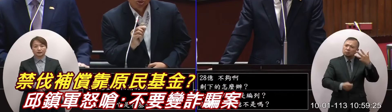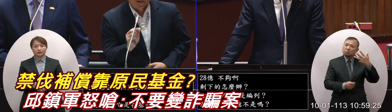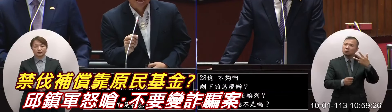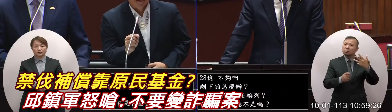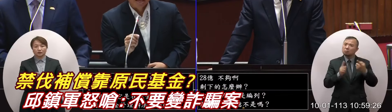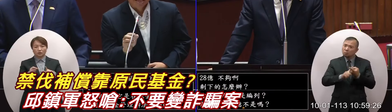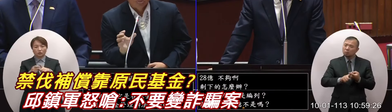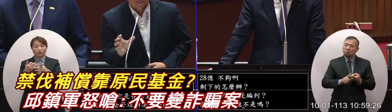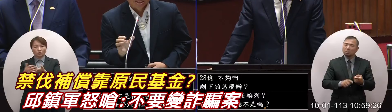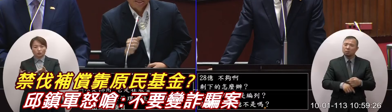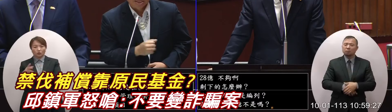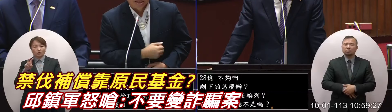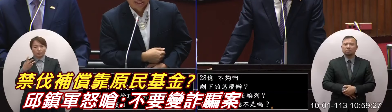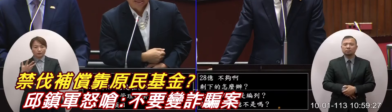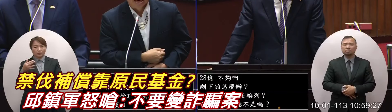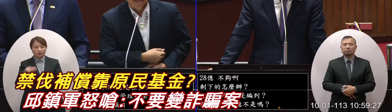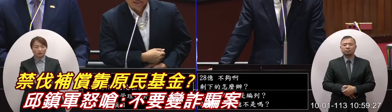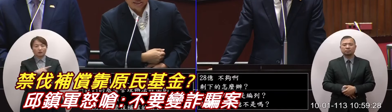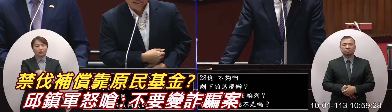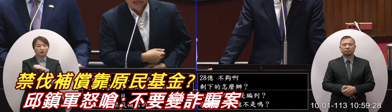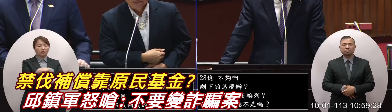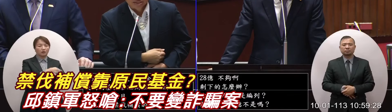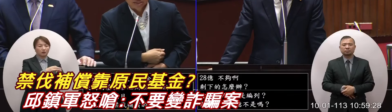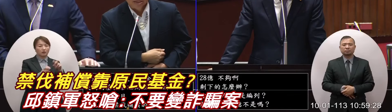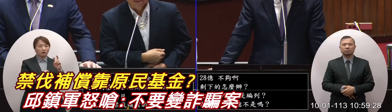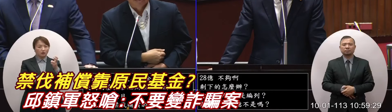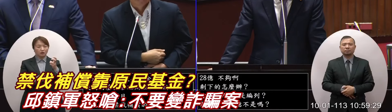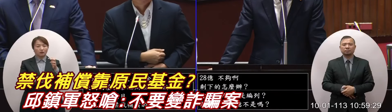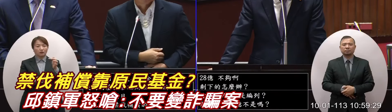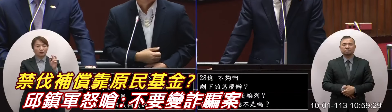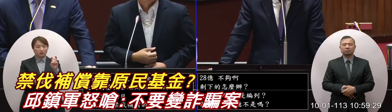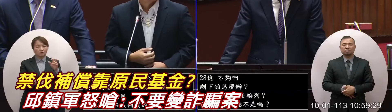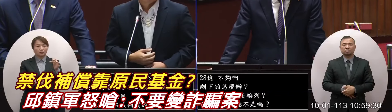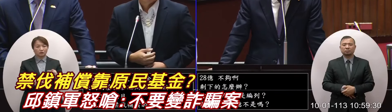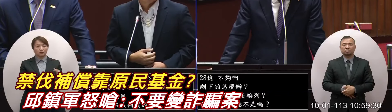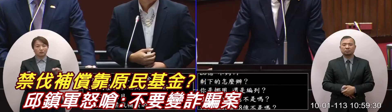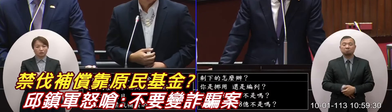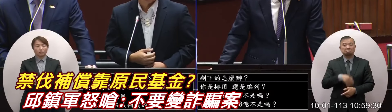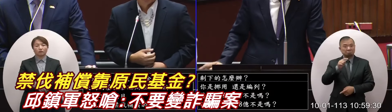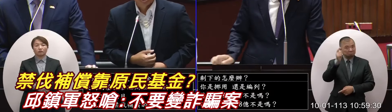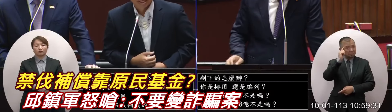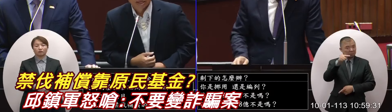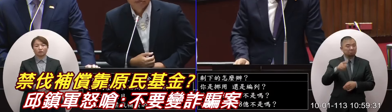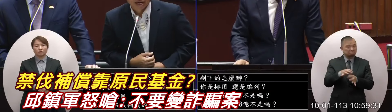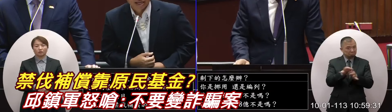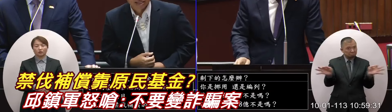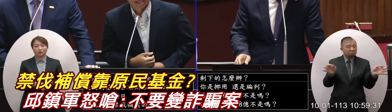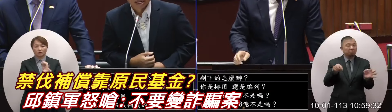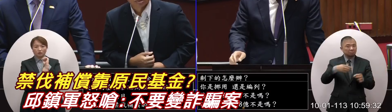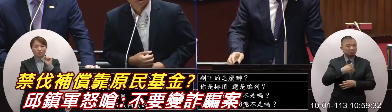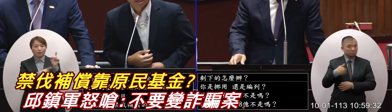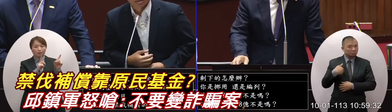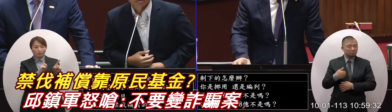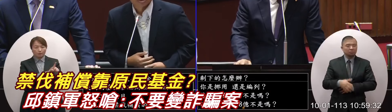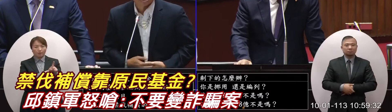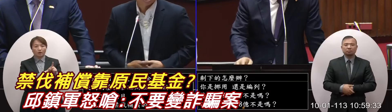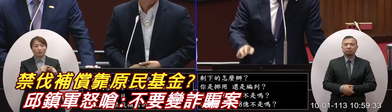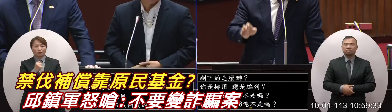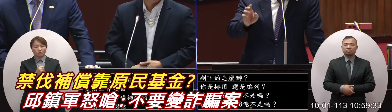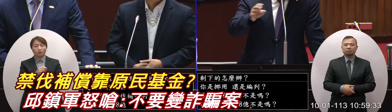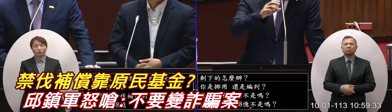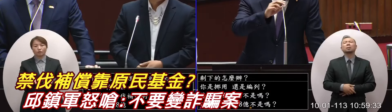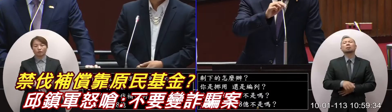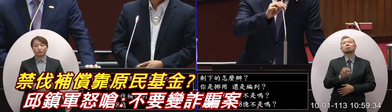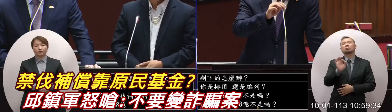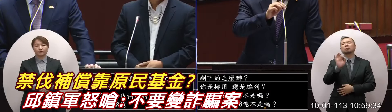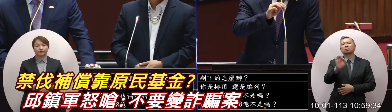公务预算28亿，那我们基金可以20亿来去支应。 所以你可以发放就对了。 我们会合法合理来做这个工作。 好了，我不